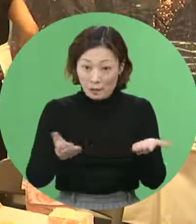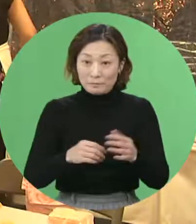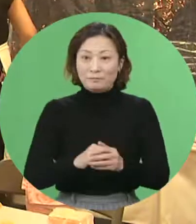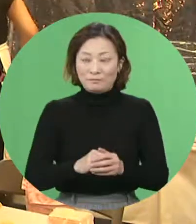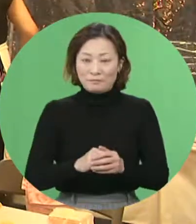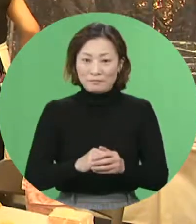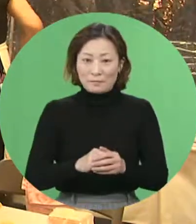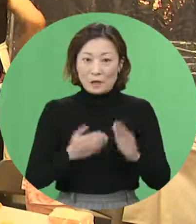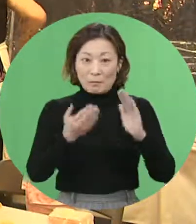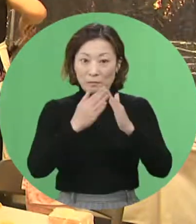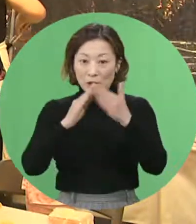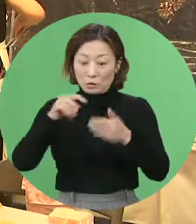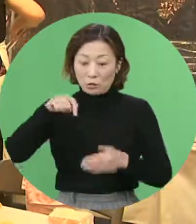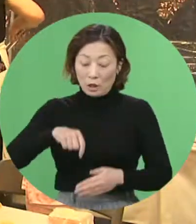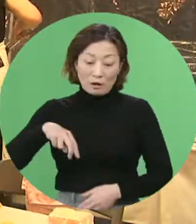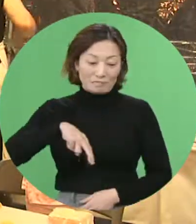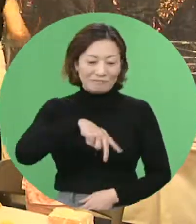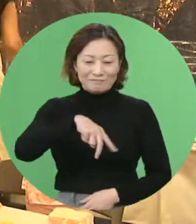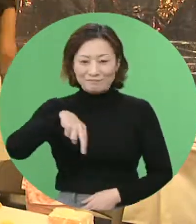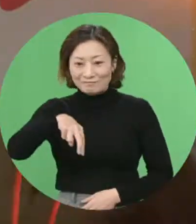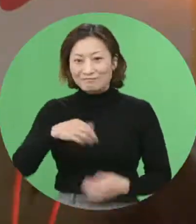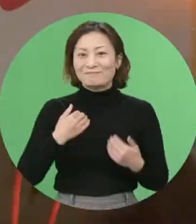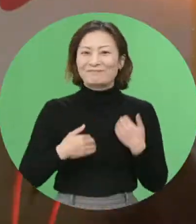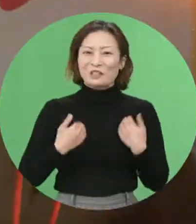策しながら楽しむことができます。